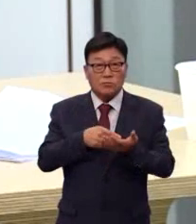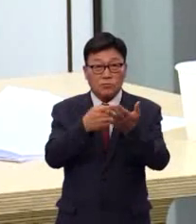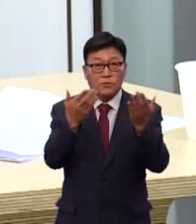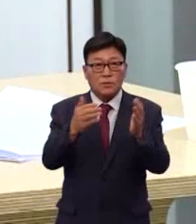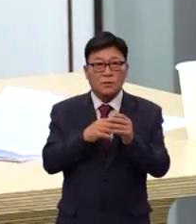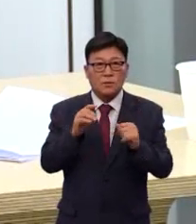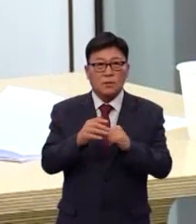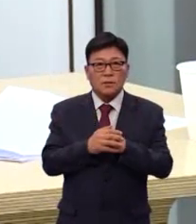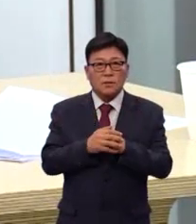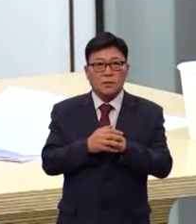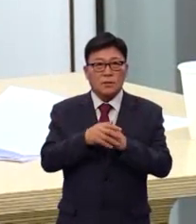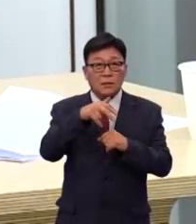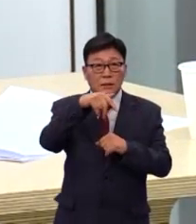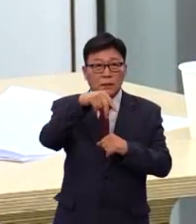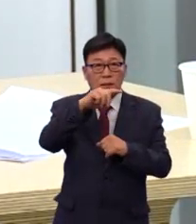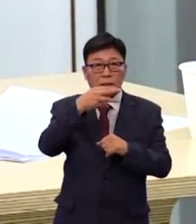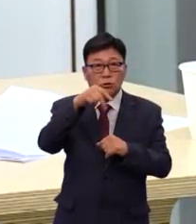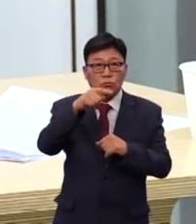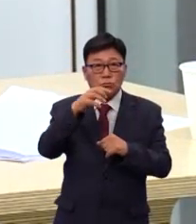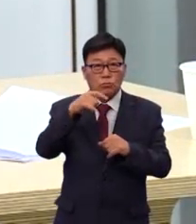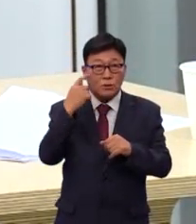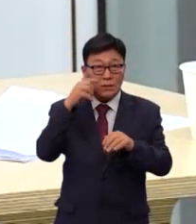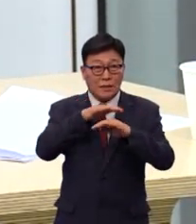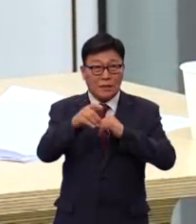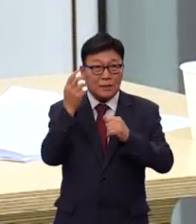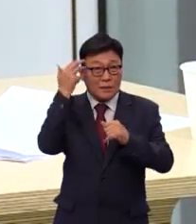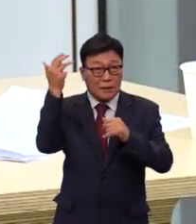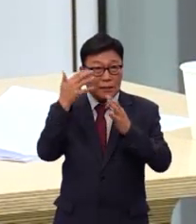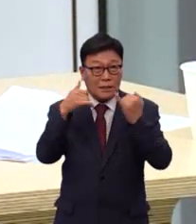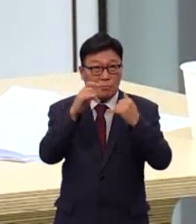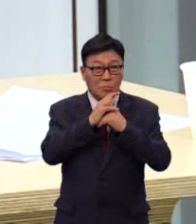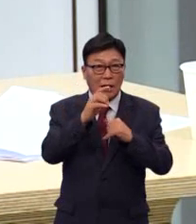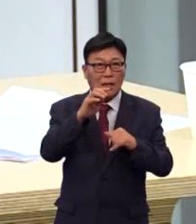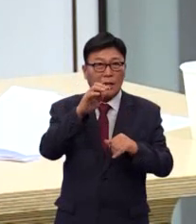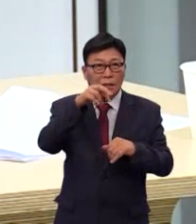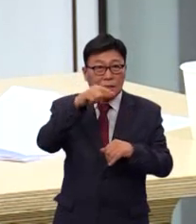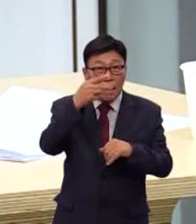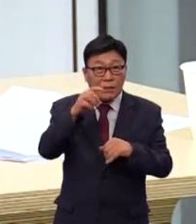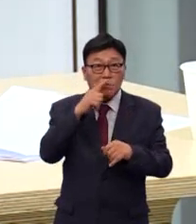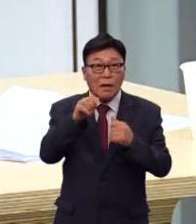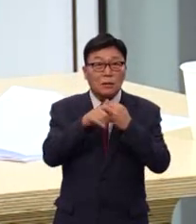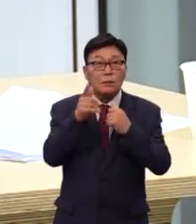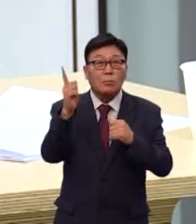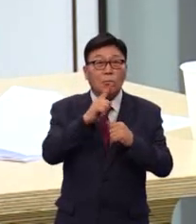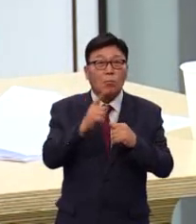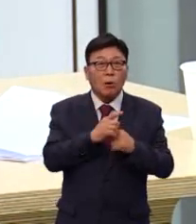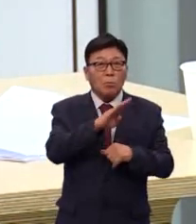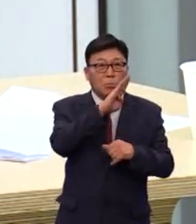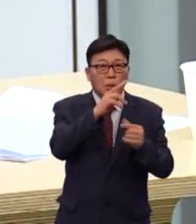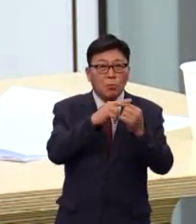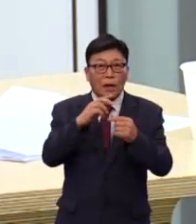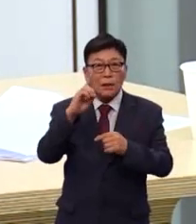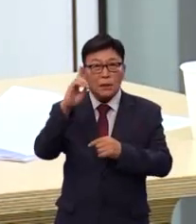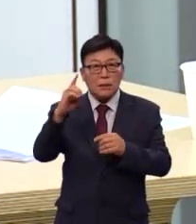이제 실전주의 수업자인 장폴 사르트르가 많이 유명한 말인데, 인생은 B와 D 사이의 C다. 그러니까 벌스와 데스 사이의